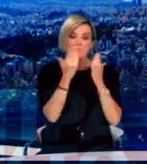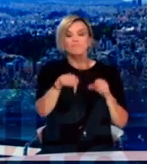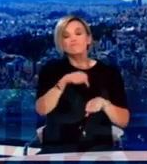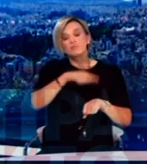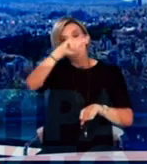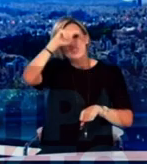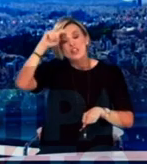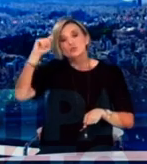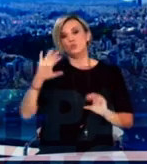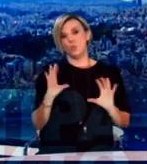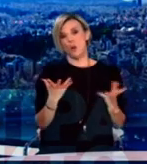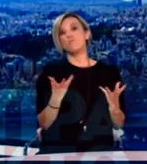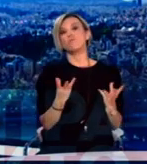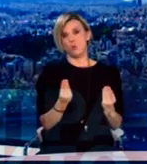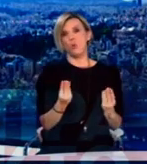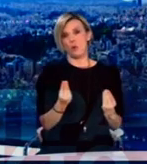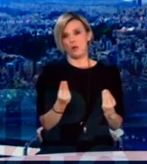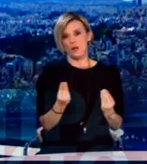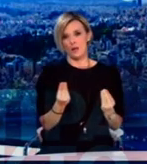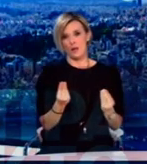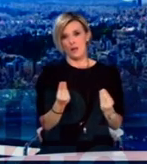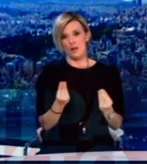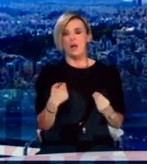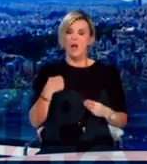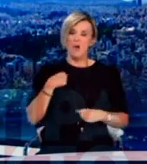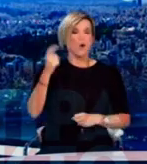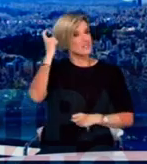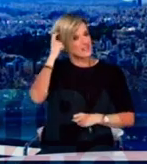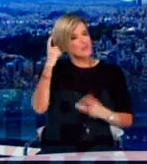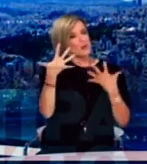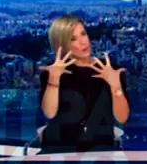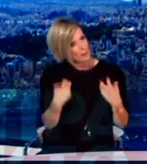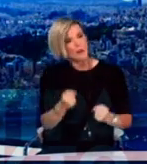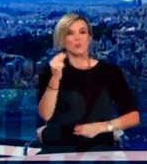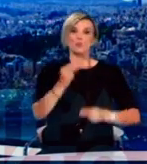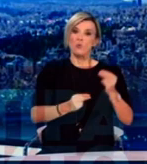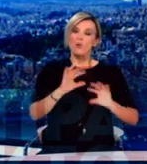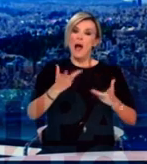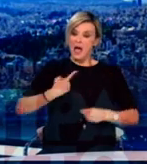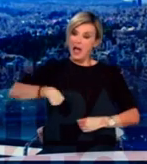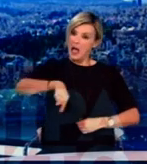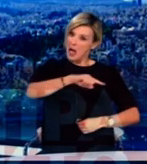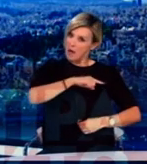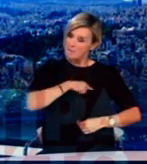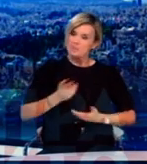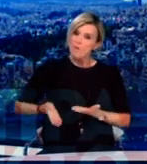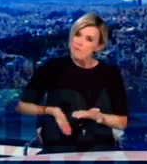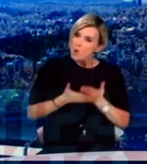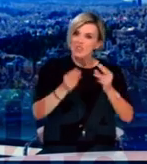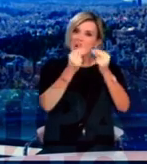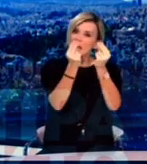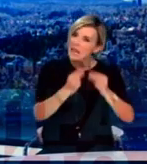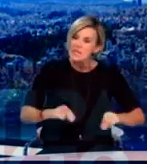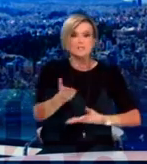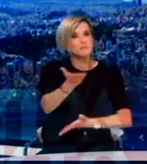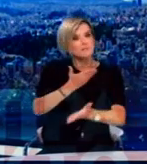συνθήκες. Δυσκολίες, κυρίες και κύριοι, ασφαλώς και υπάρχουν και θα υπάρχουν. Εδώ είμαστε για να επιλύουμε κάθε δυσκολία, για